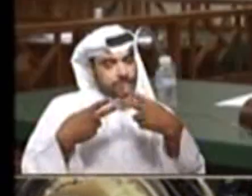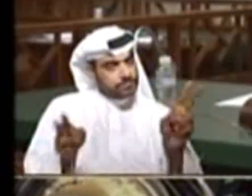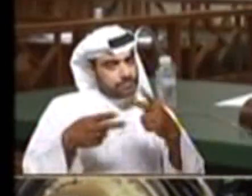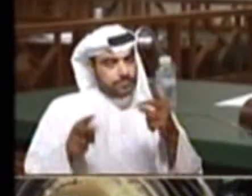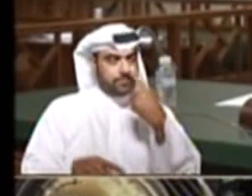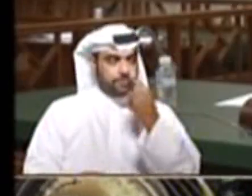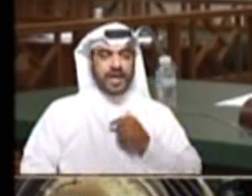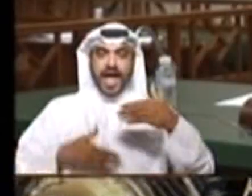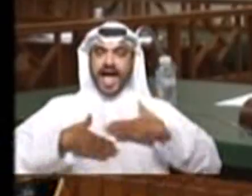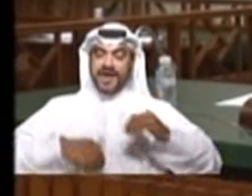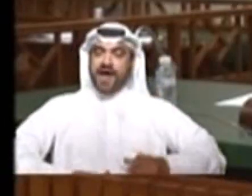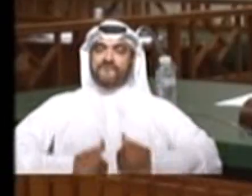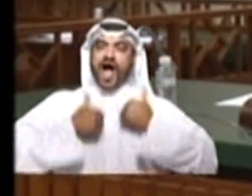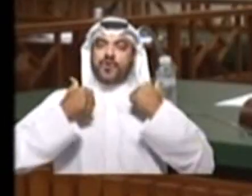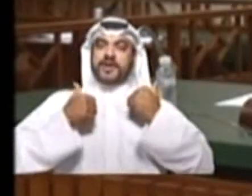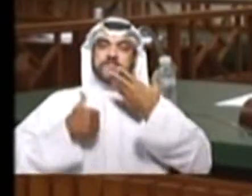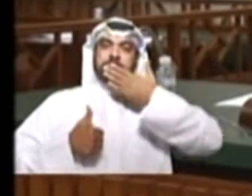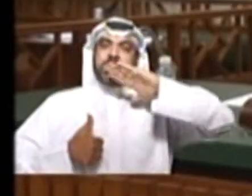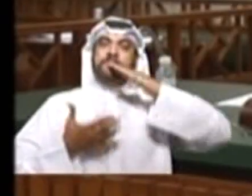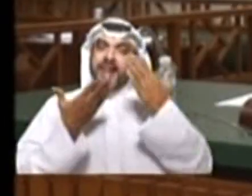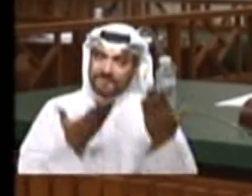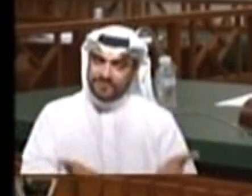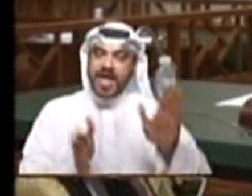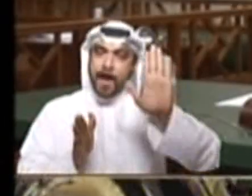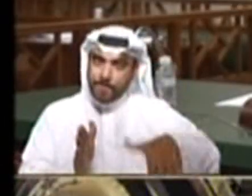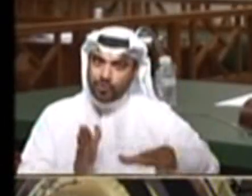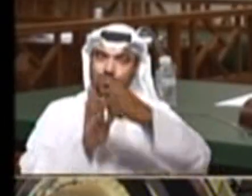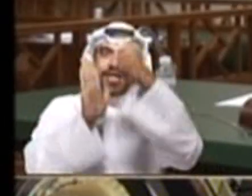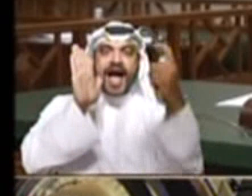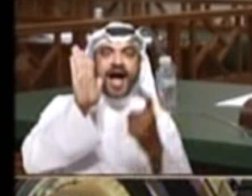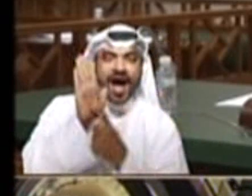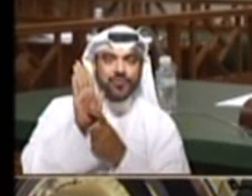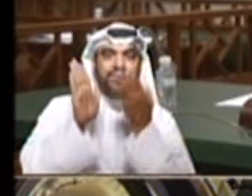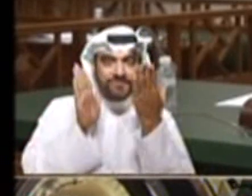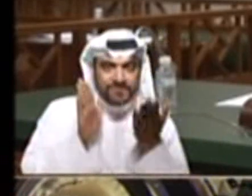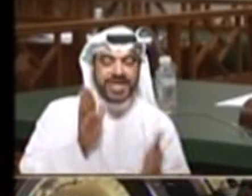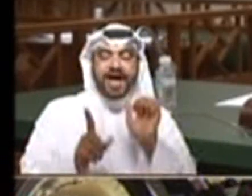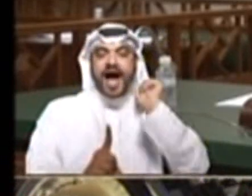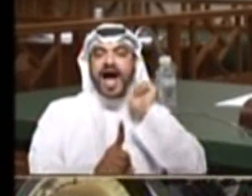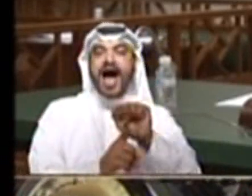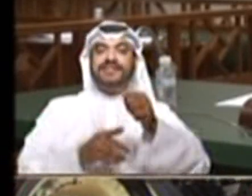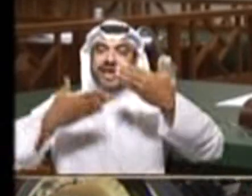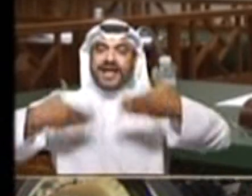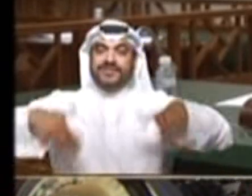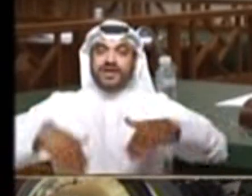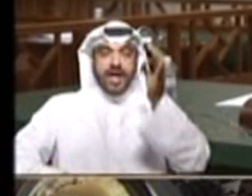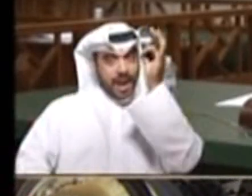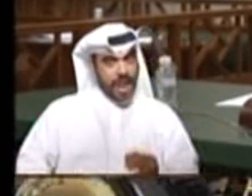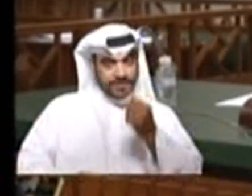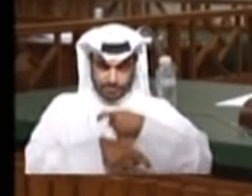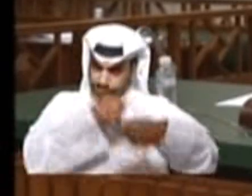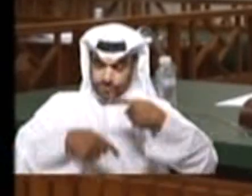هالمتطلبات. نحن فخورين بأن عندنا قانون خاص لذوي الإعاقة، قانون 8/2008، في هذا القانون لابد أن يطبق بالطريقة